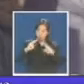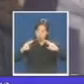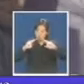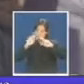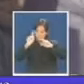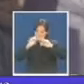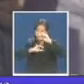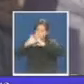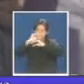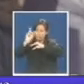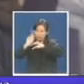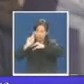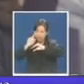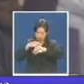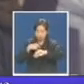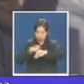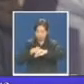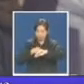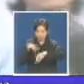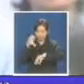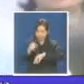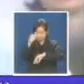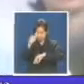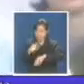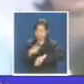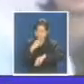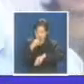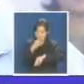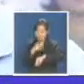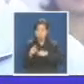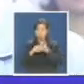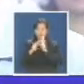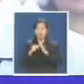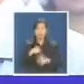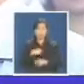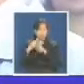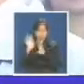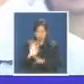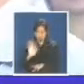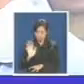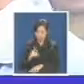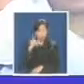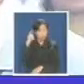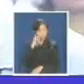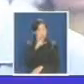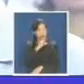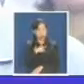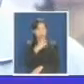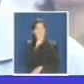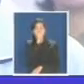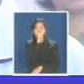งการอะไรแล้วผมจะไปดำเนินการเพื่อจะพิสูจน์ว่าผมไม่เพิกเฉยเขาก็บอกว่าเขาบอกไม่